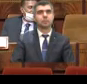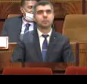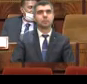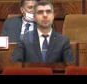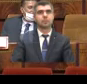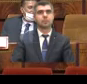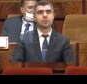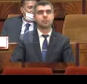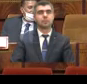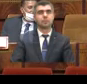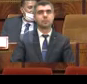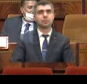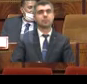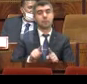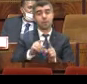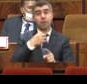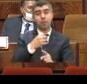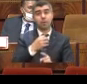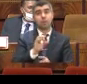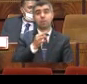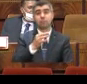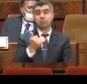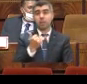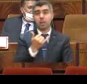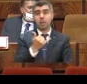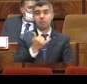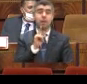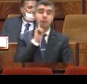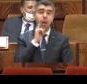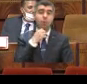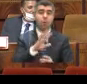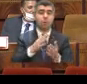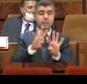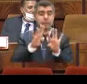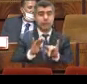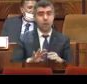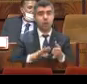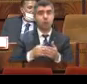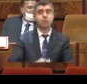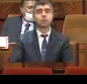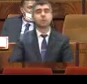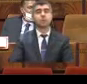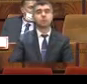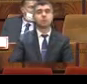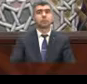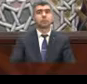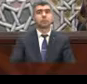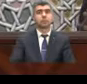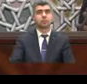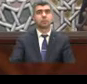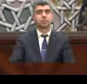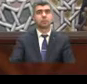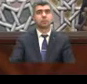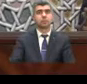ماشي ضروري بكل صدق، الا اذا يعني كان اصرار منك خذي الكلمه، الا اذا كان